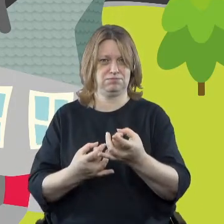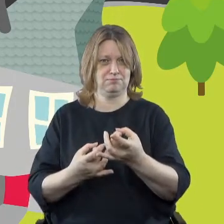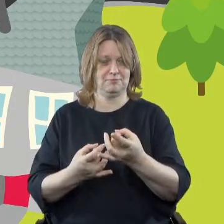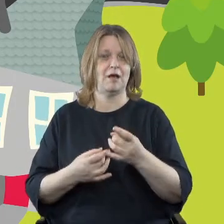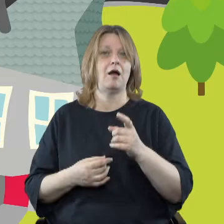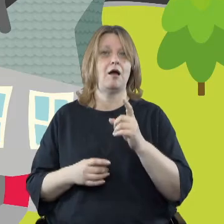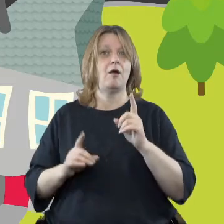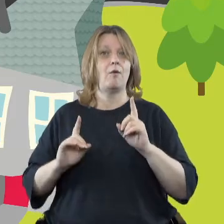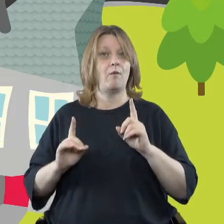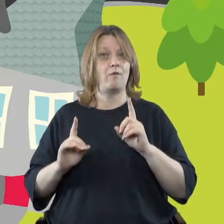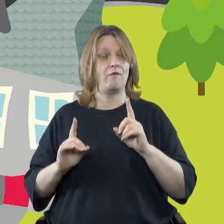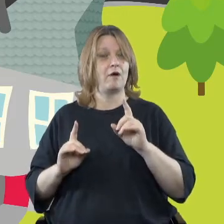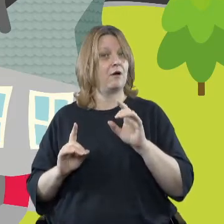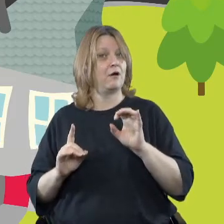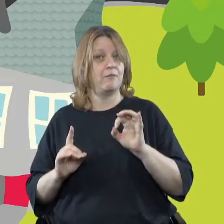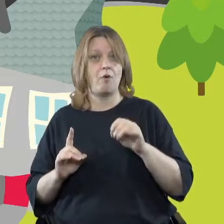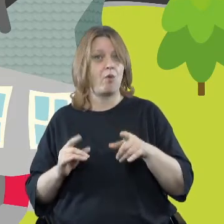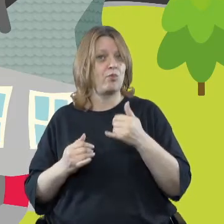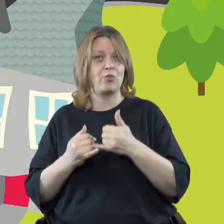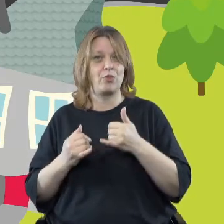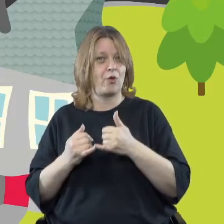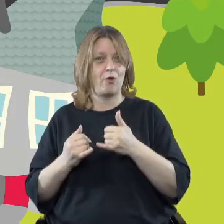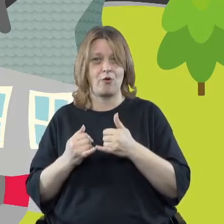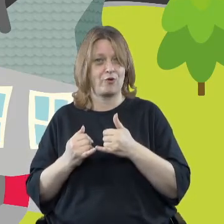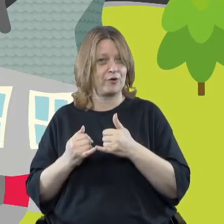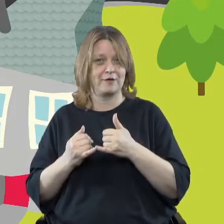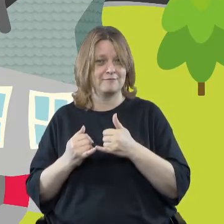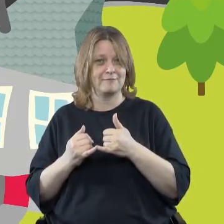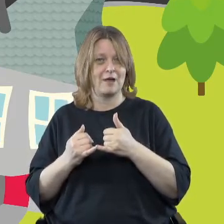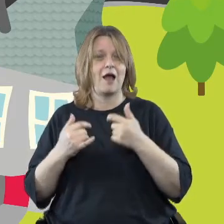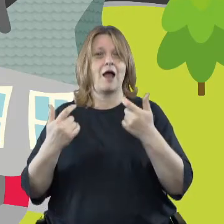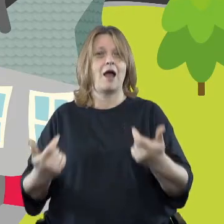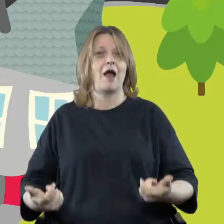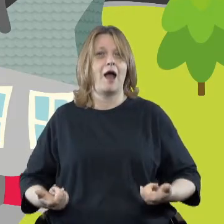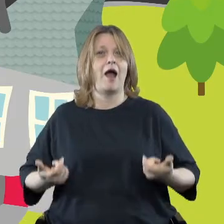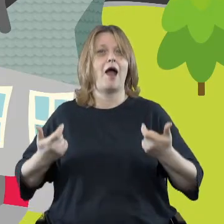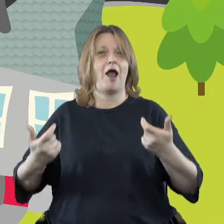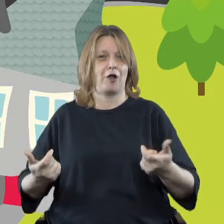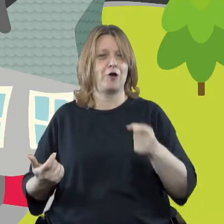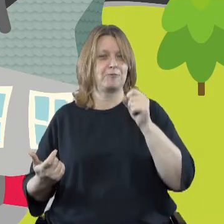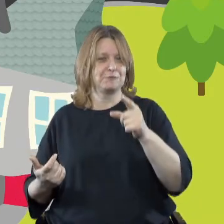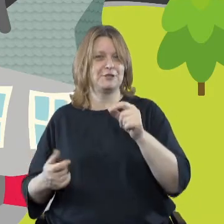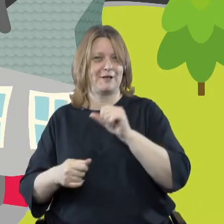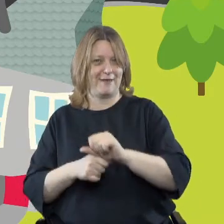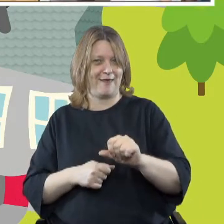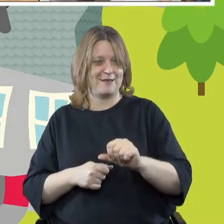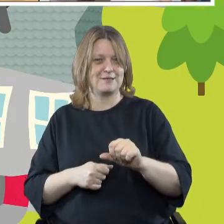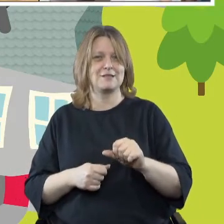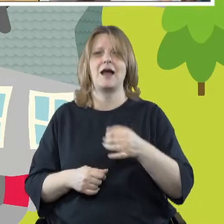Uwaga, bo nie nogi, ale koła po szosie go niosą. Co to jest takiego?